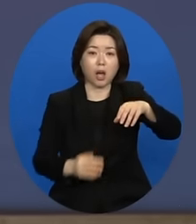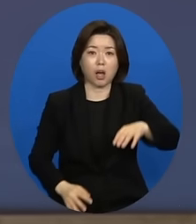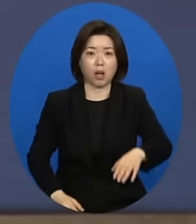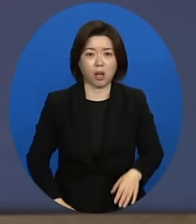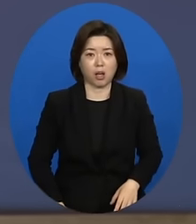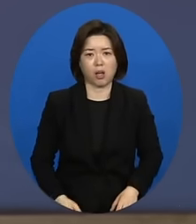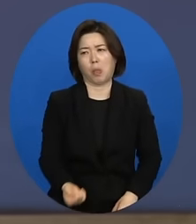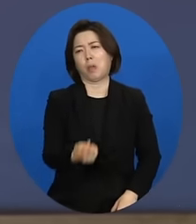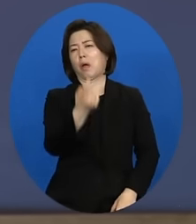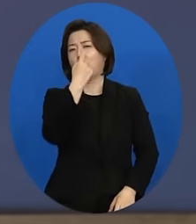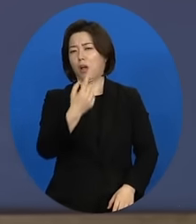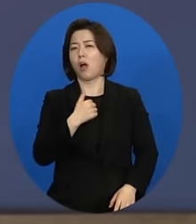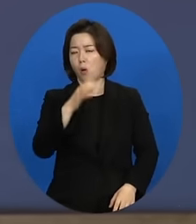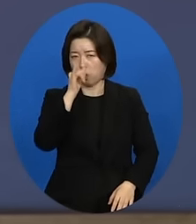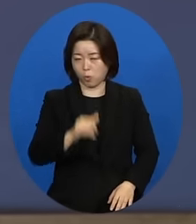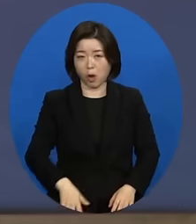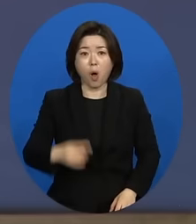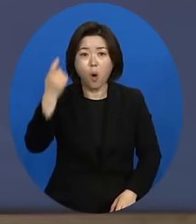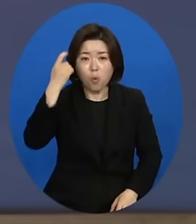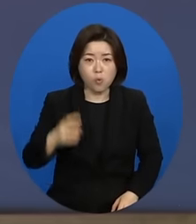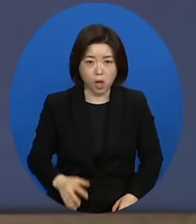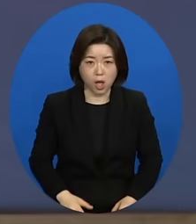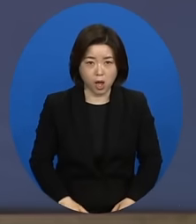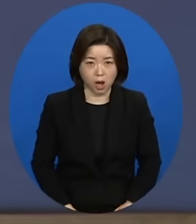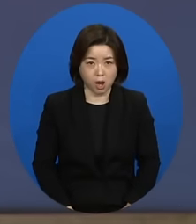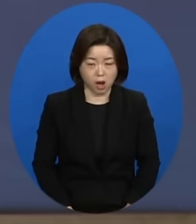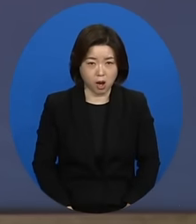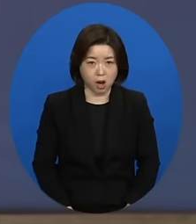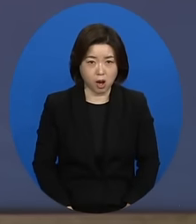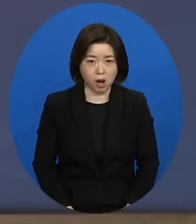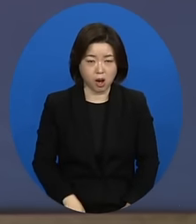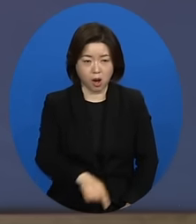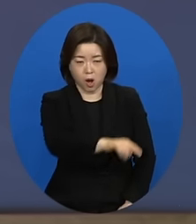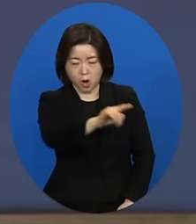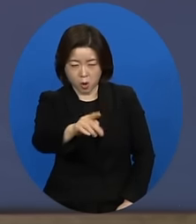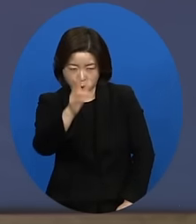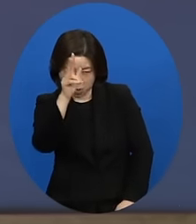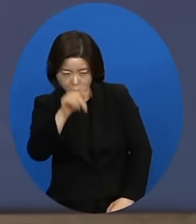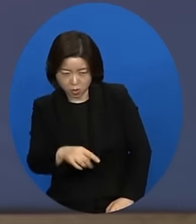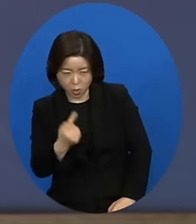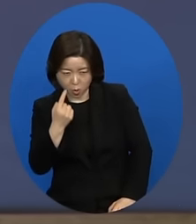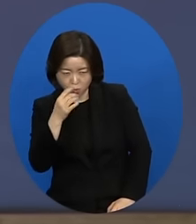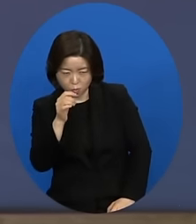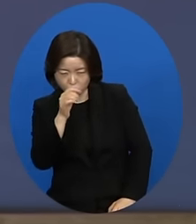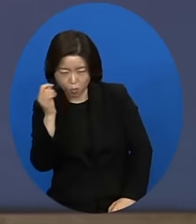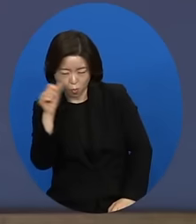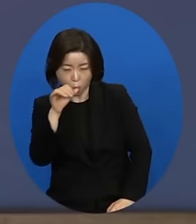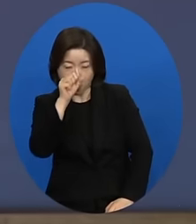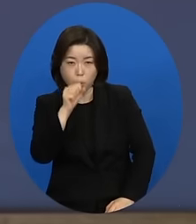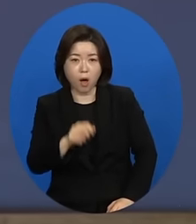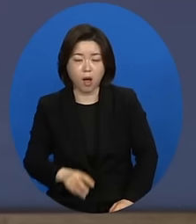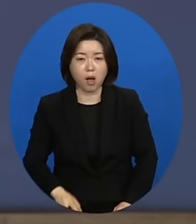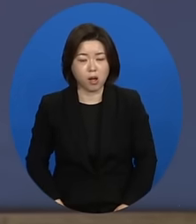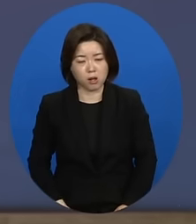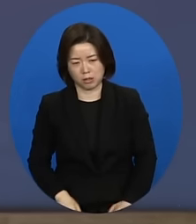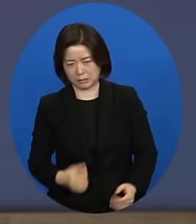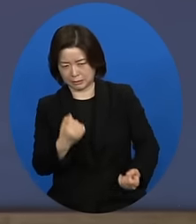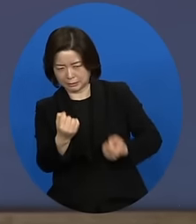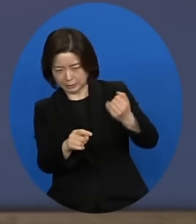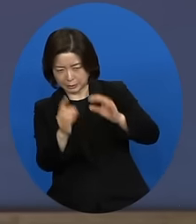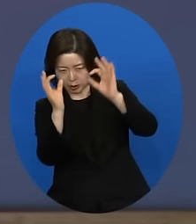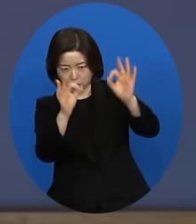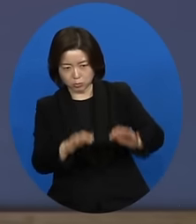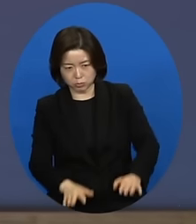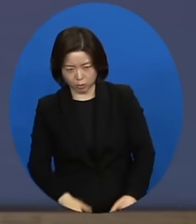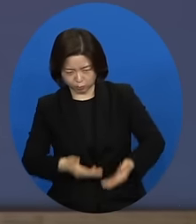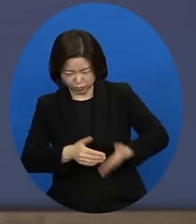걸렸지 뭐. 왜? 세관원의 눈이 엄청나게 좋습니다. 그 자전거가 왜 이렇게